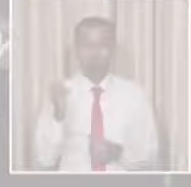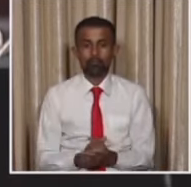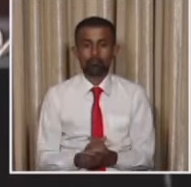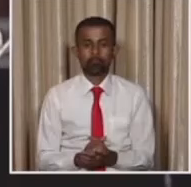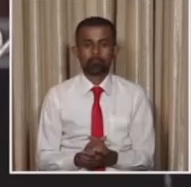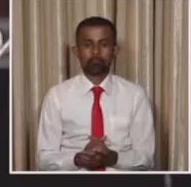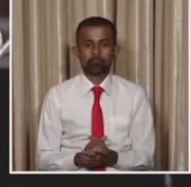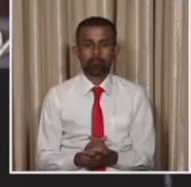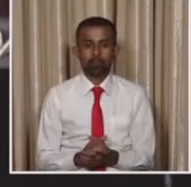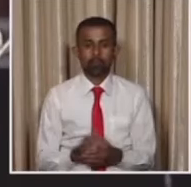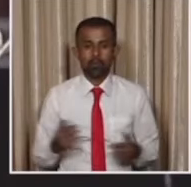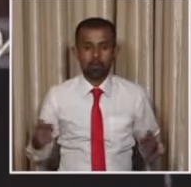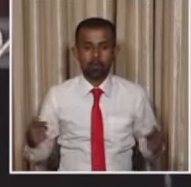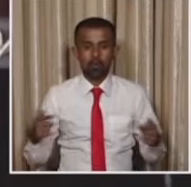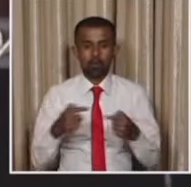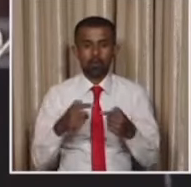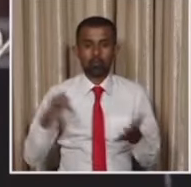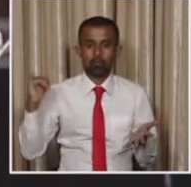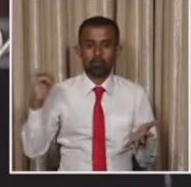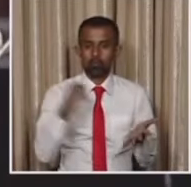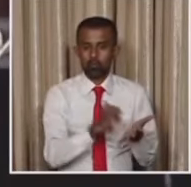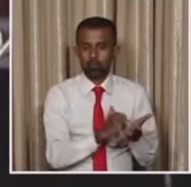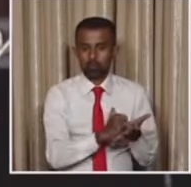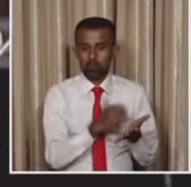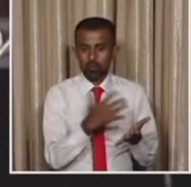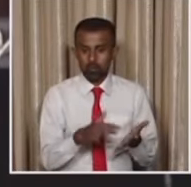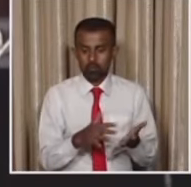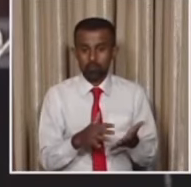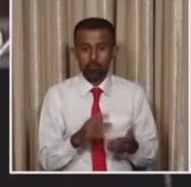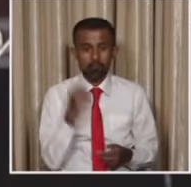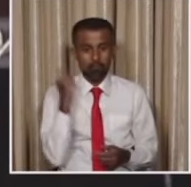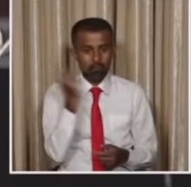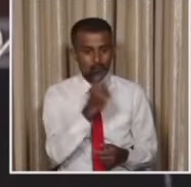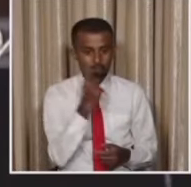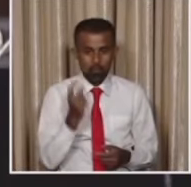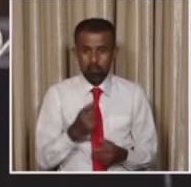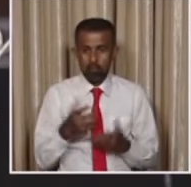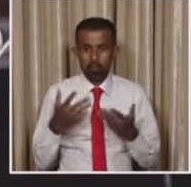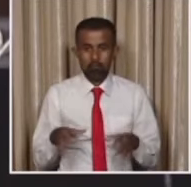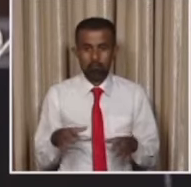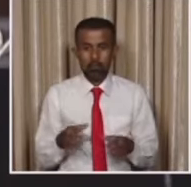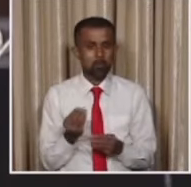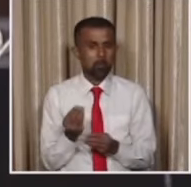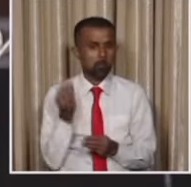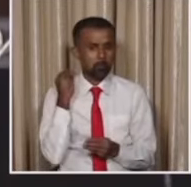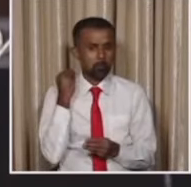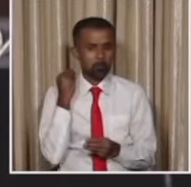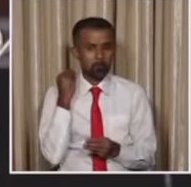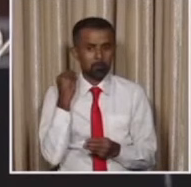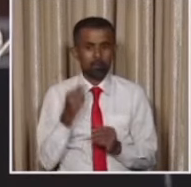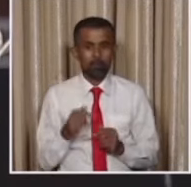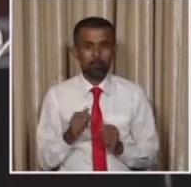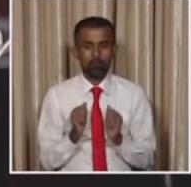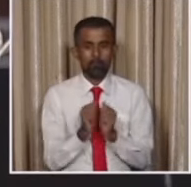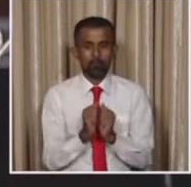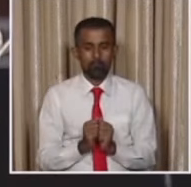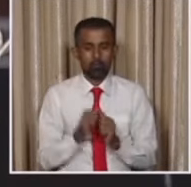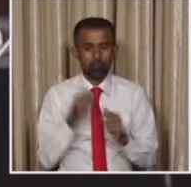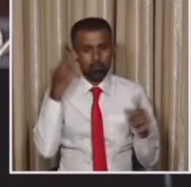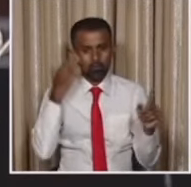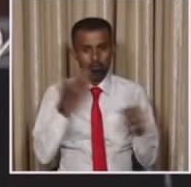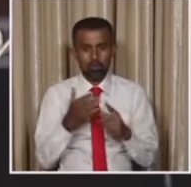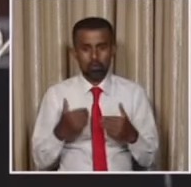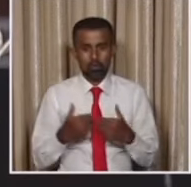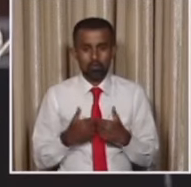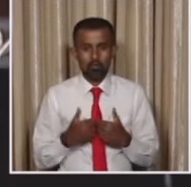බඳවගත්ත නැව් ගුවන් යානා ගෙනල්ලා ගවේෂණ ක්‍රියාවලිය ආරම්භ කළා. නමුත් මෑතකදී ඒ ක්‍රියාවලිය පිළිබඳ